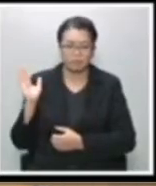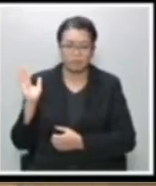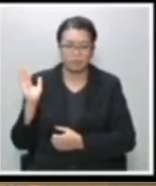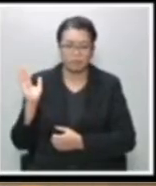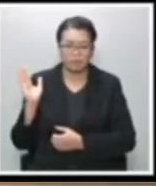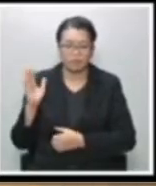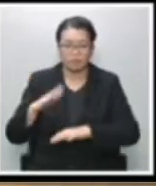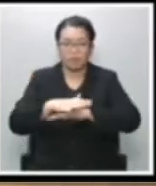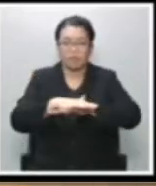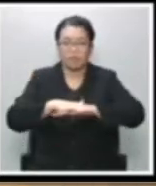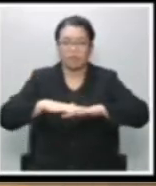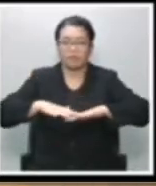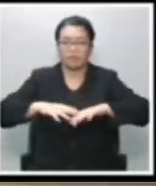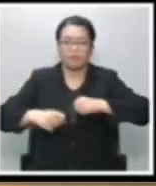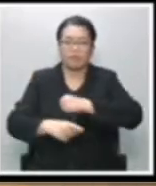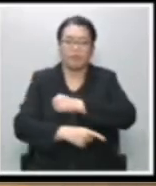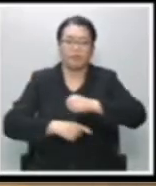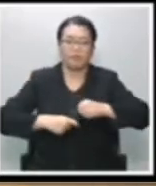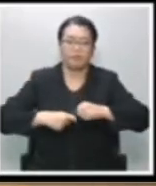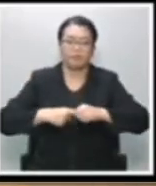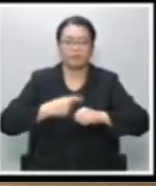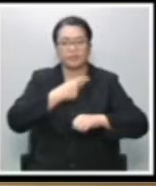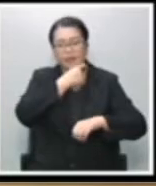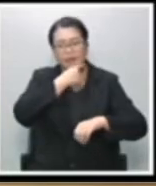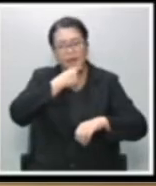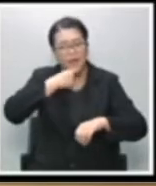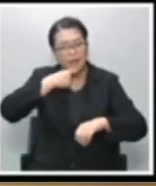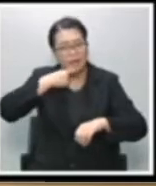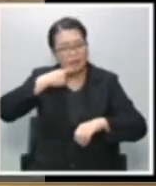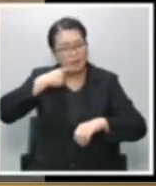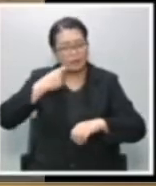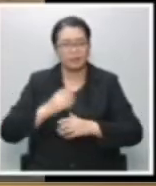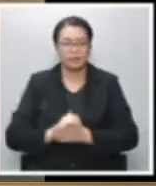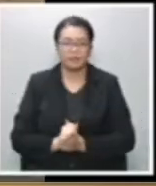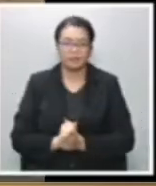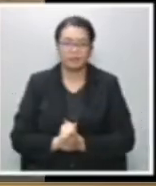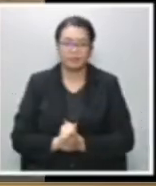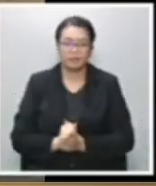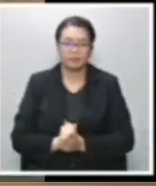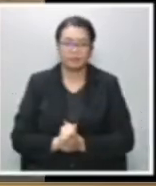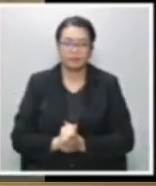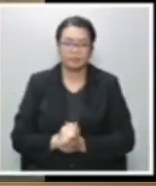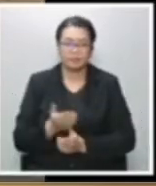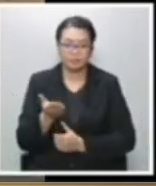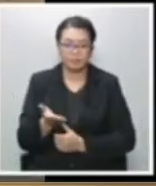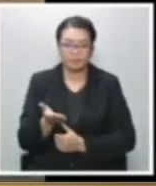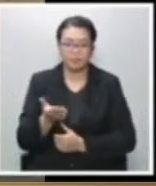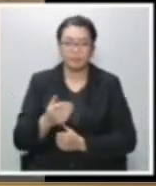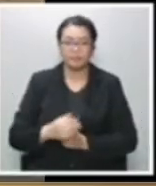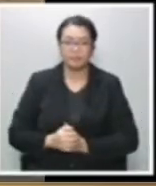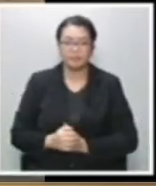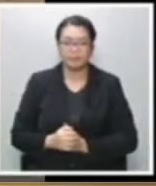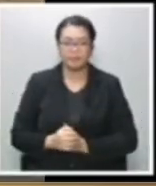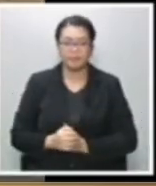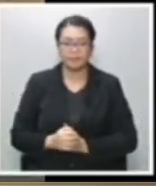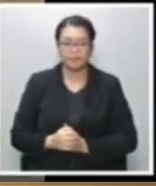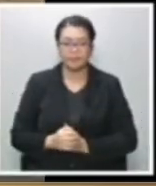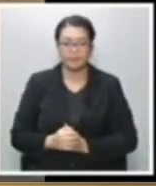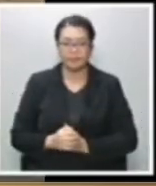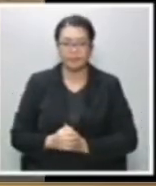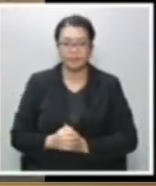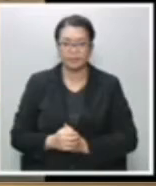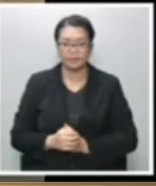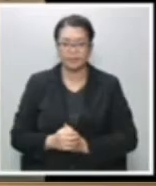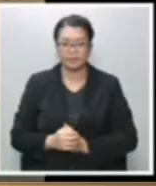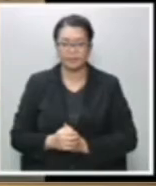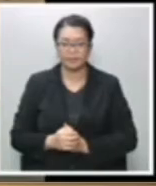ะครับก็แห้งแล้งนะครับขอภาพต่อไปครับนะครับอันนี้จะเห็นนะครับว่านี่คือสภาพ